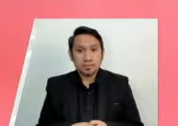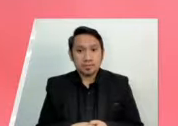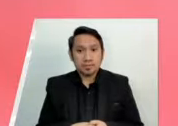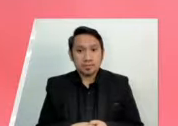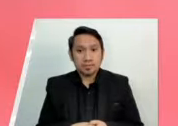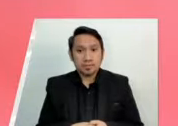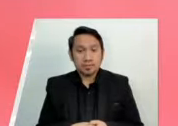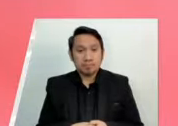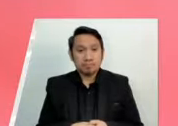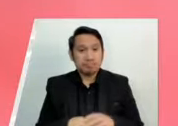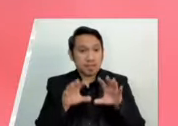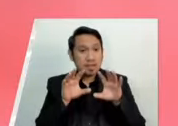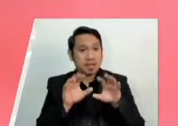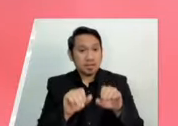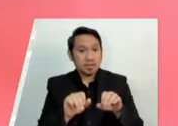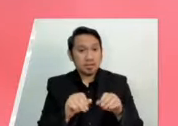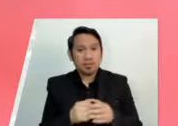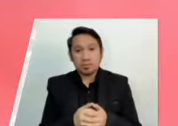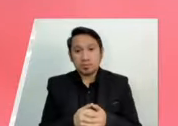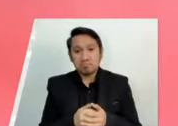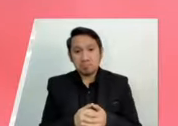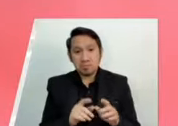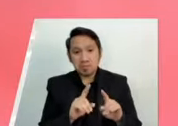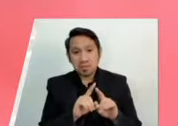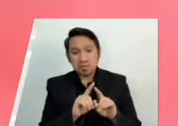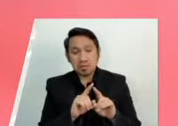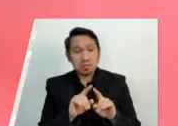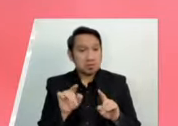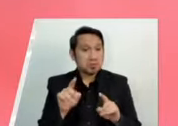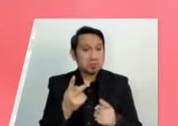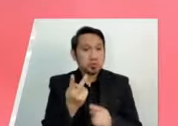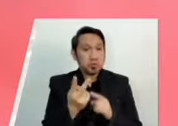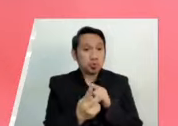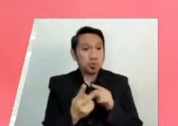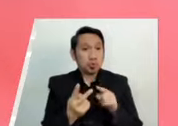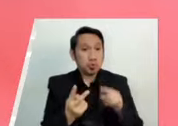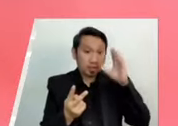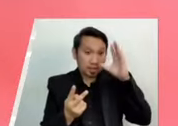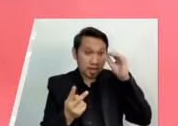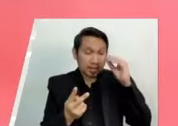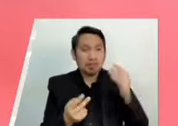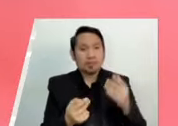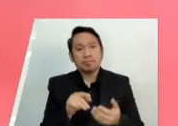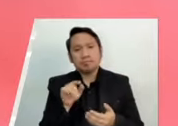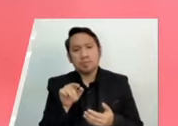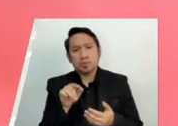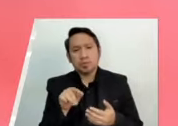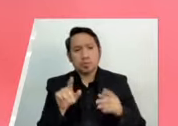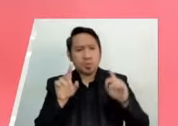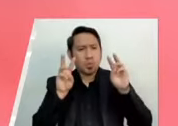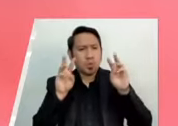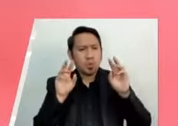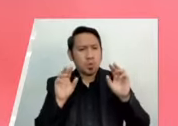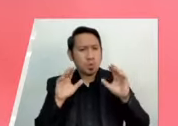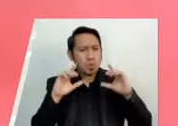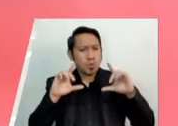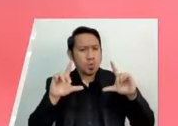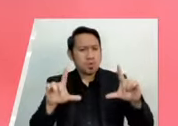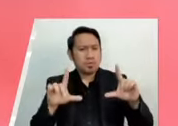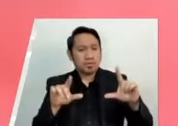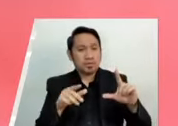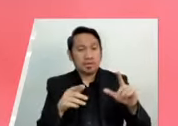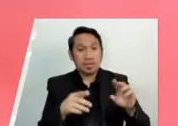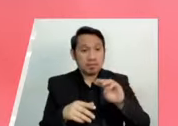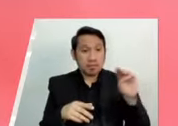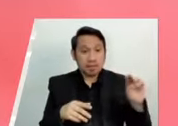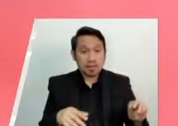Arestado sa magkahiwalay na operasyon ang dalawang lalaking kasama sa most wanted list ng pulisya sa Maynila at Sarangani Province. May unang